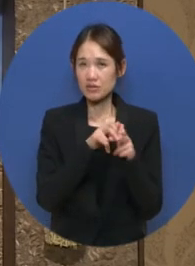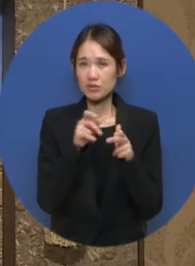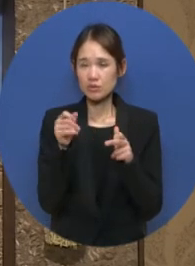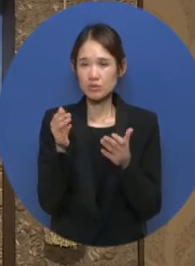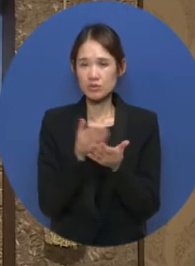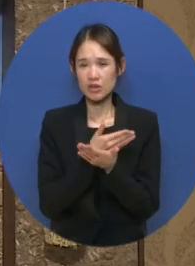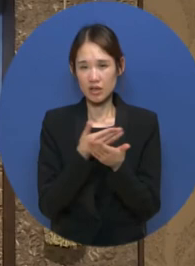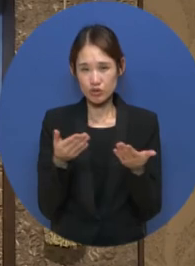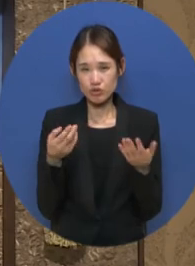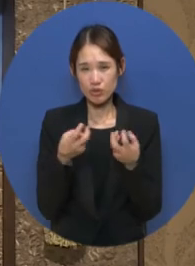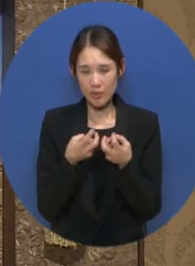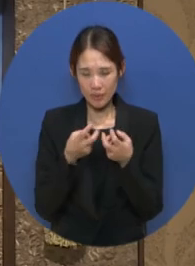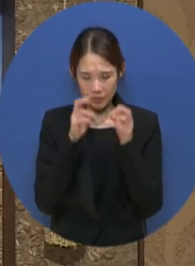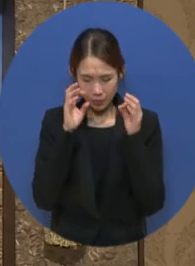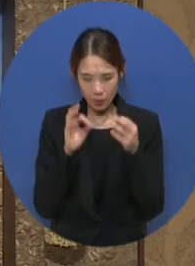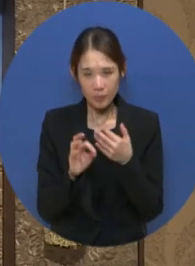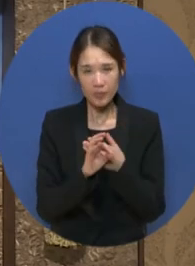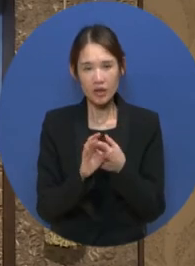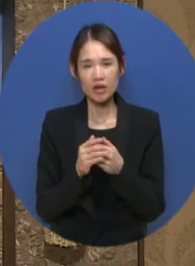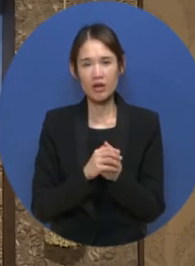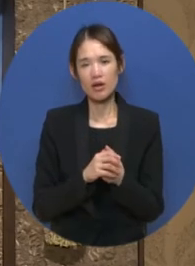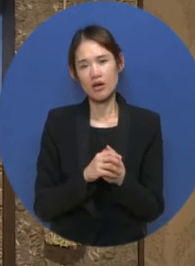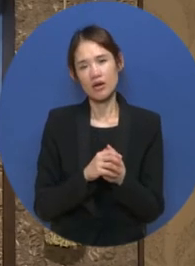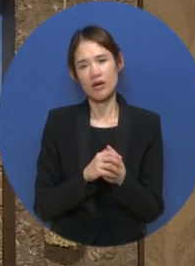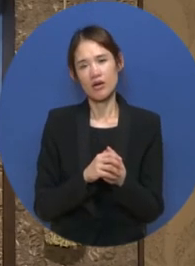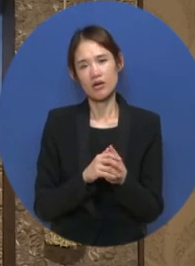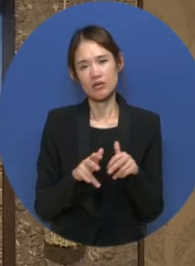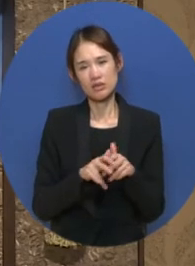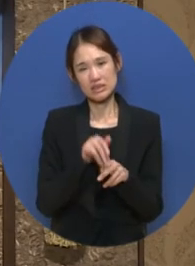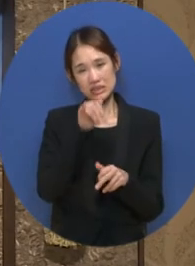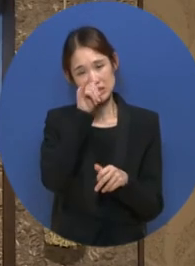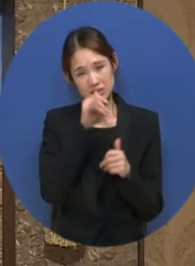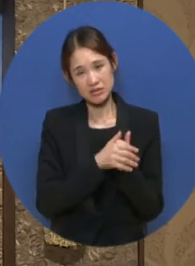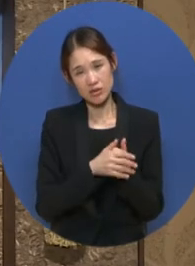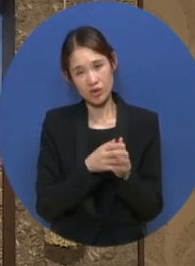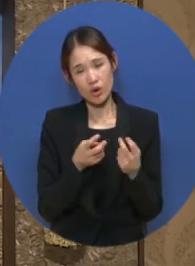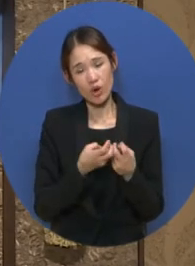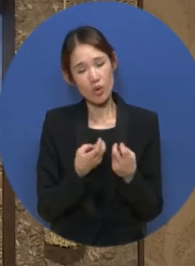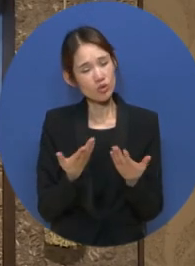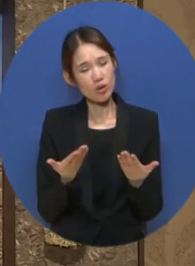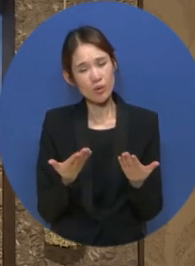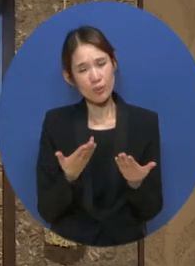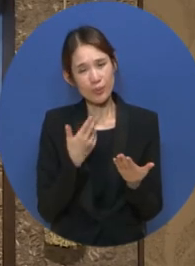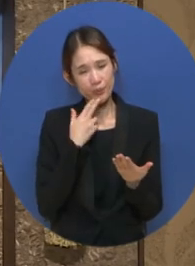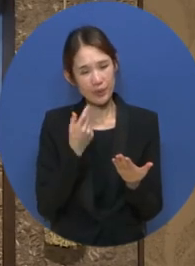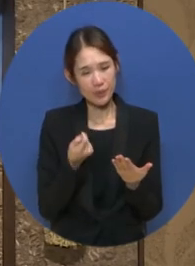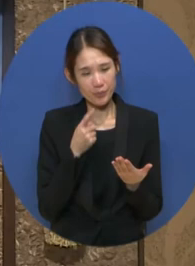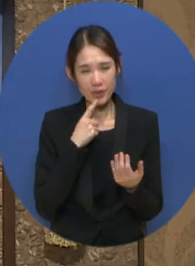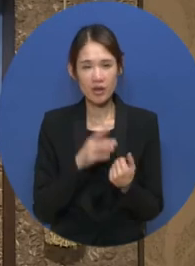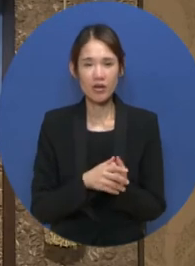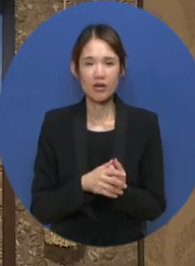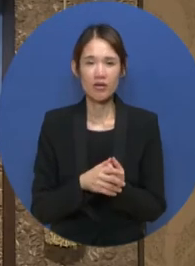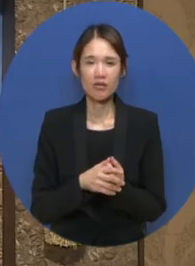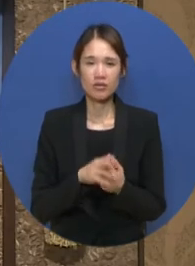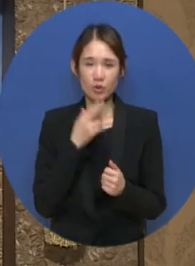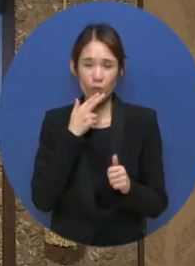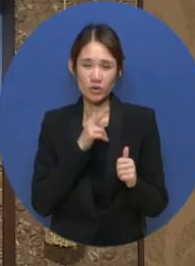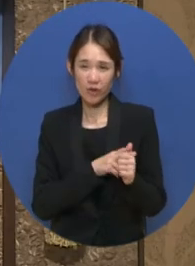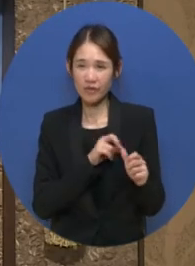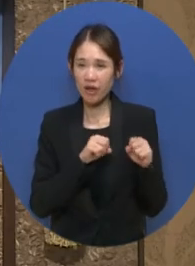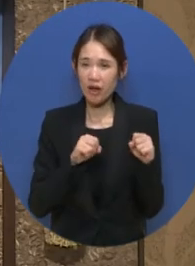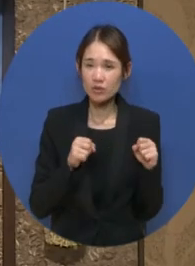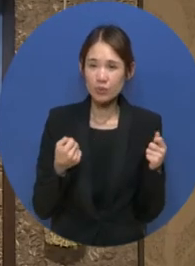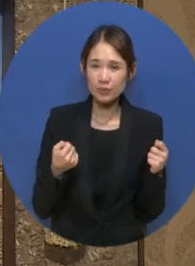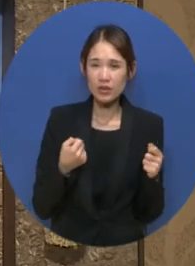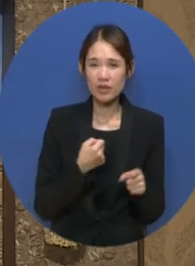얹어 2분법적으로 봐서 까 장애가 있기 때문에 어쩔수 없는거 아니냐 뭐 더 진짜 행동을 하는데